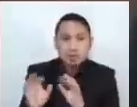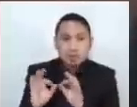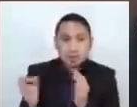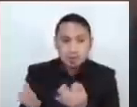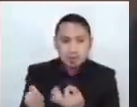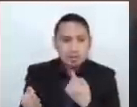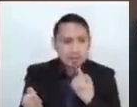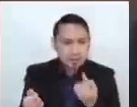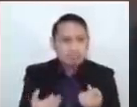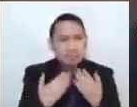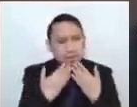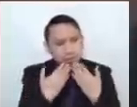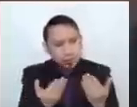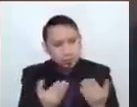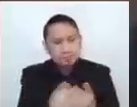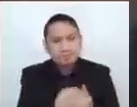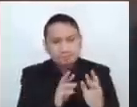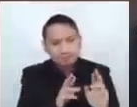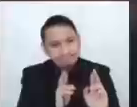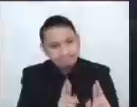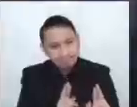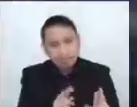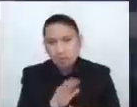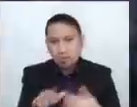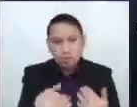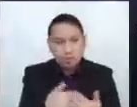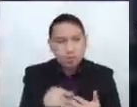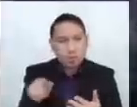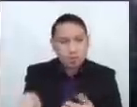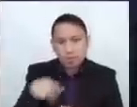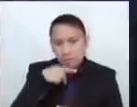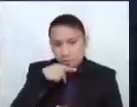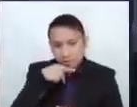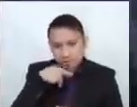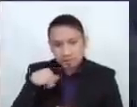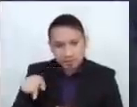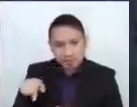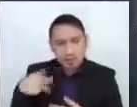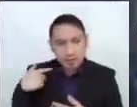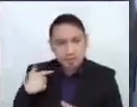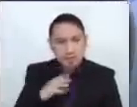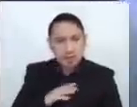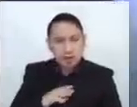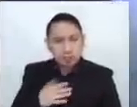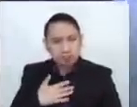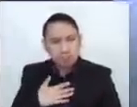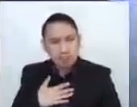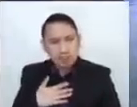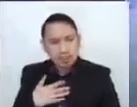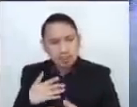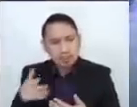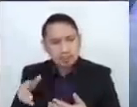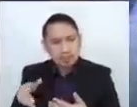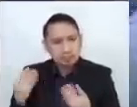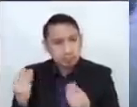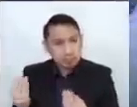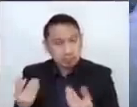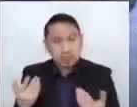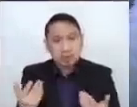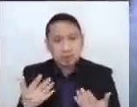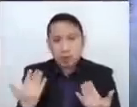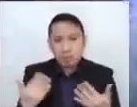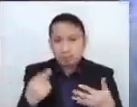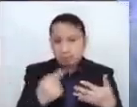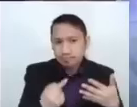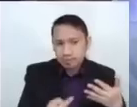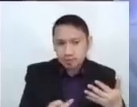sa pagrespeto ng lahat sa kanilang privacy habang sila'y nagdadalamhati. Wala pang ibinigay na detalye tungkol sa sanhi